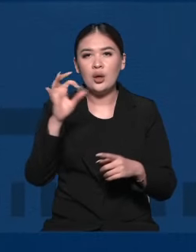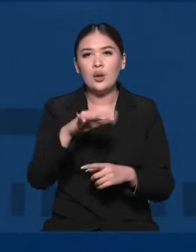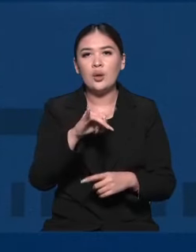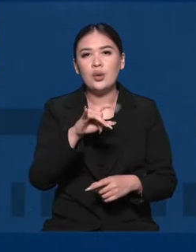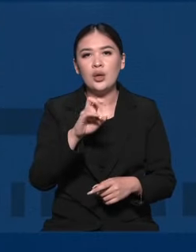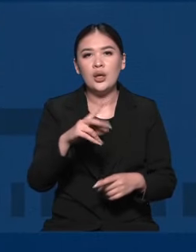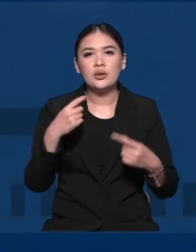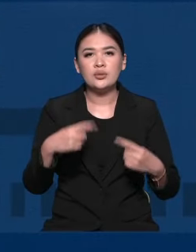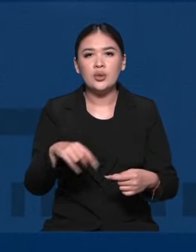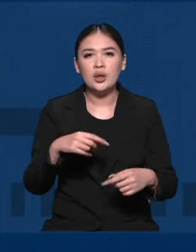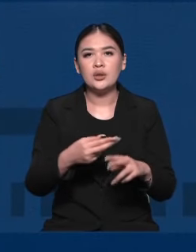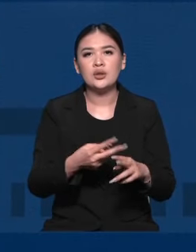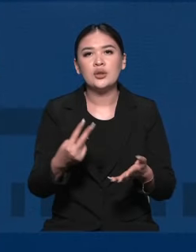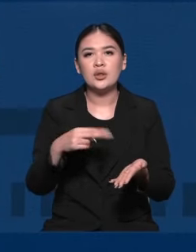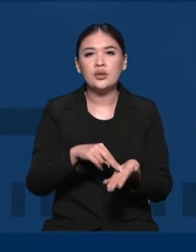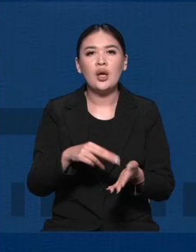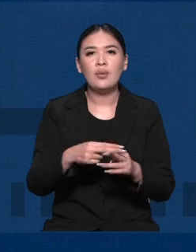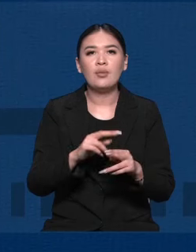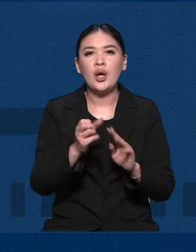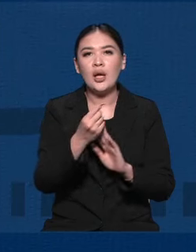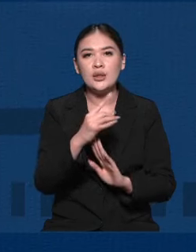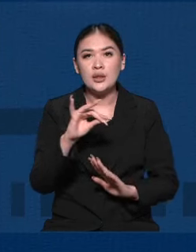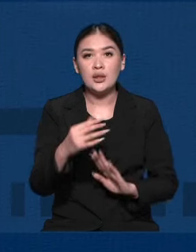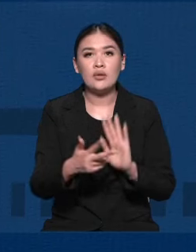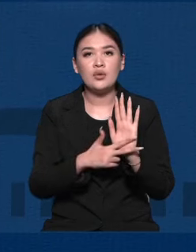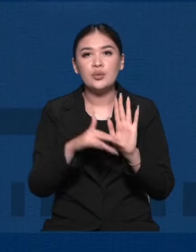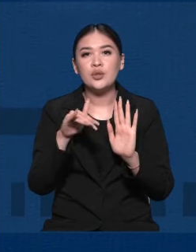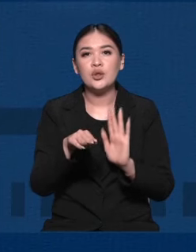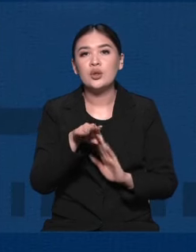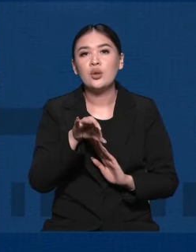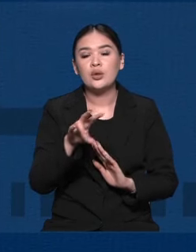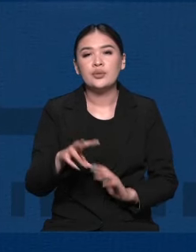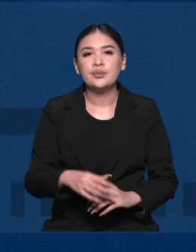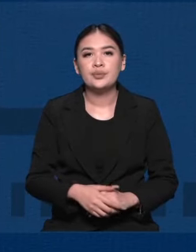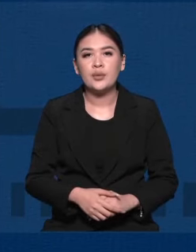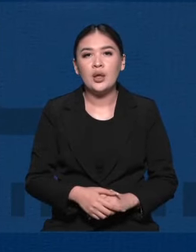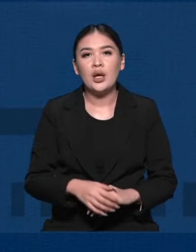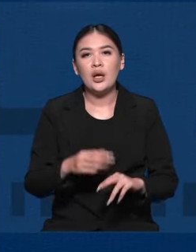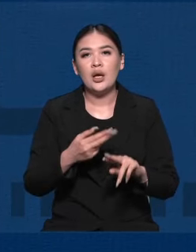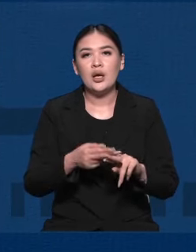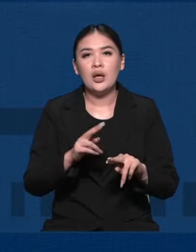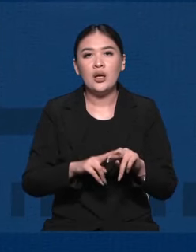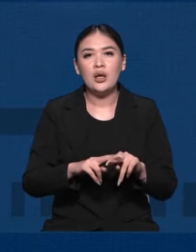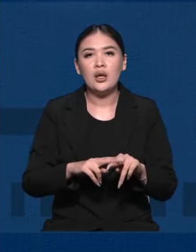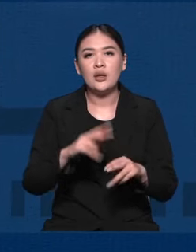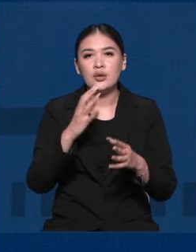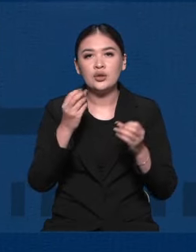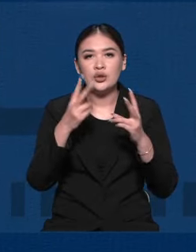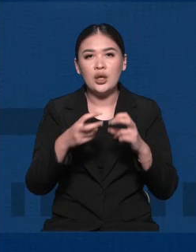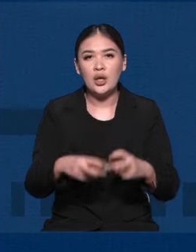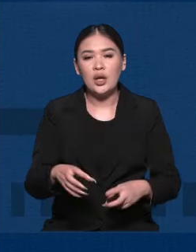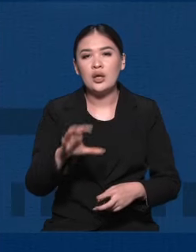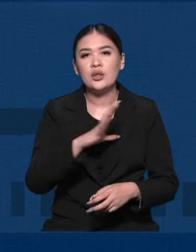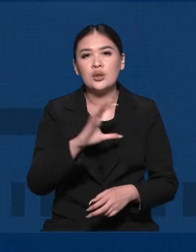и продажам урана составили порядка 11 и 8 тысяч соответственно. А кроме того, речь шла и